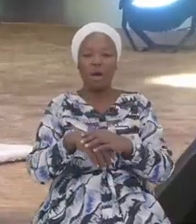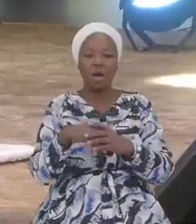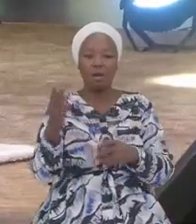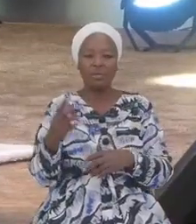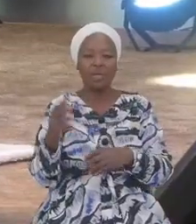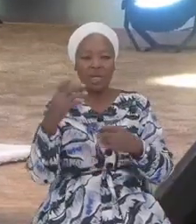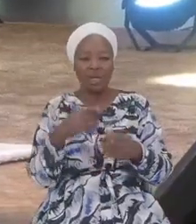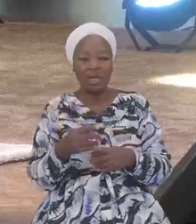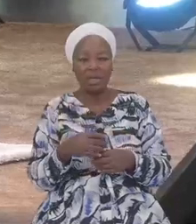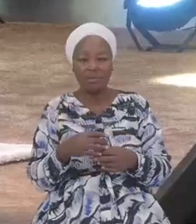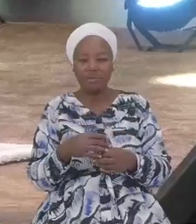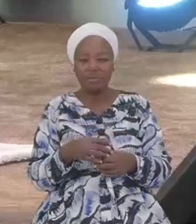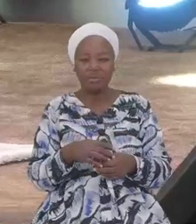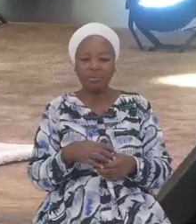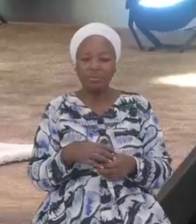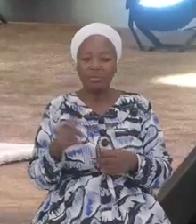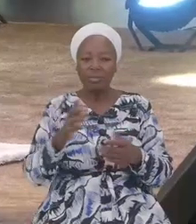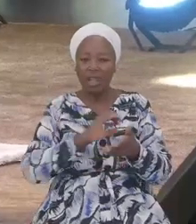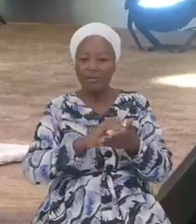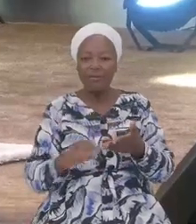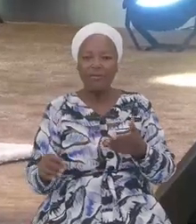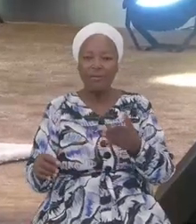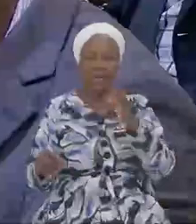vous entrez, les bénédictions, verset 7,